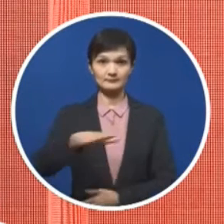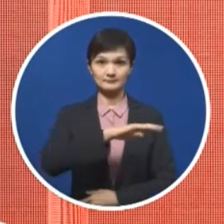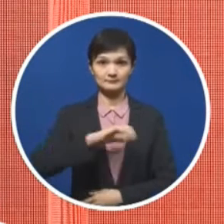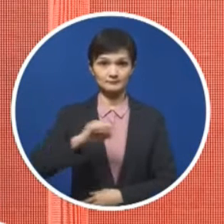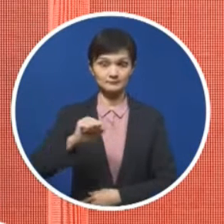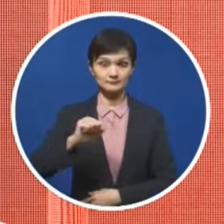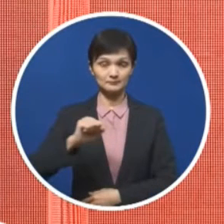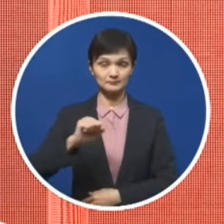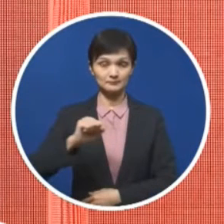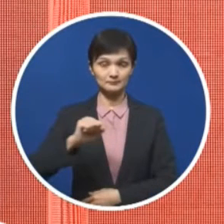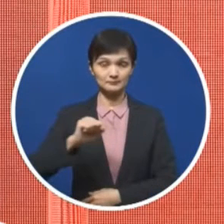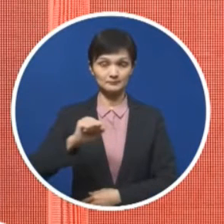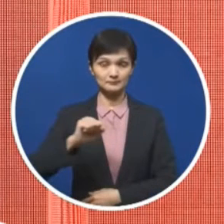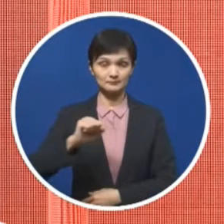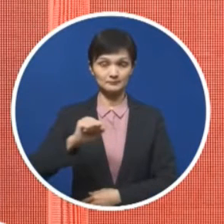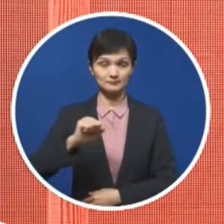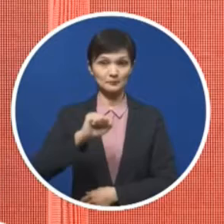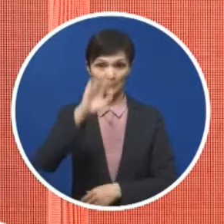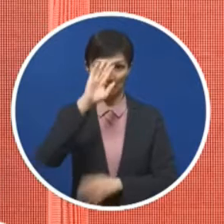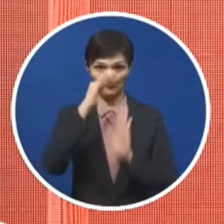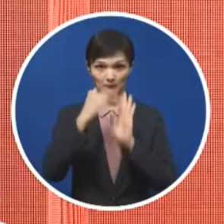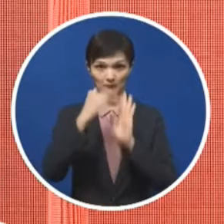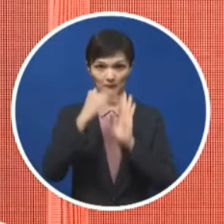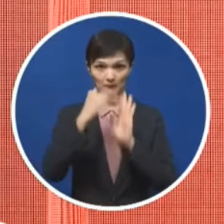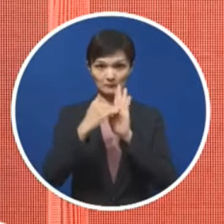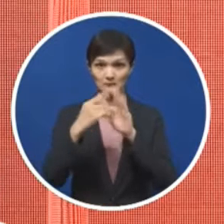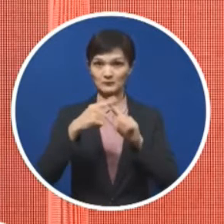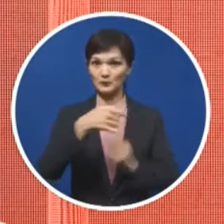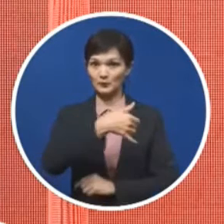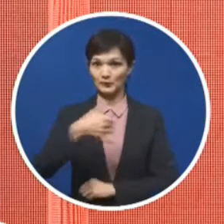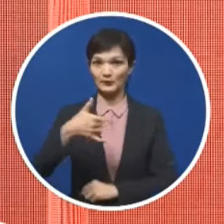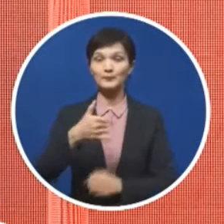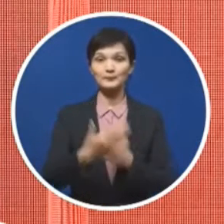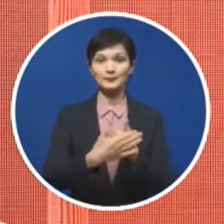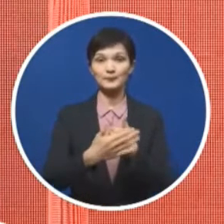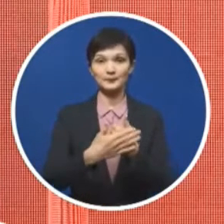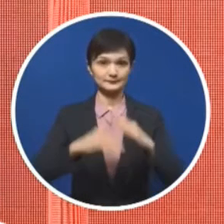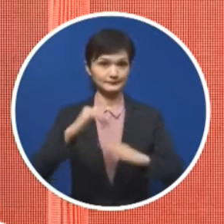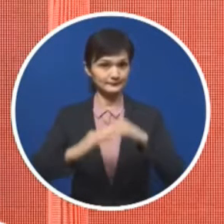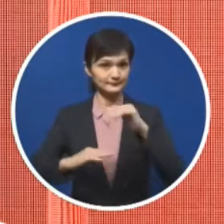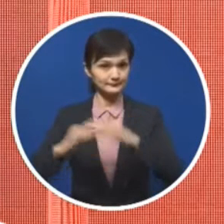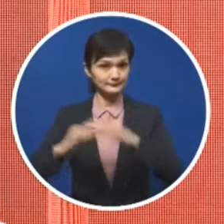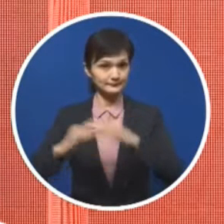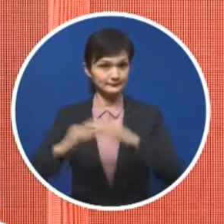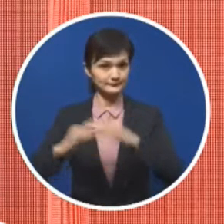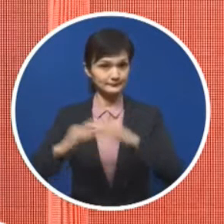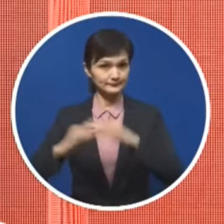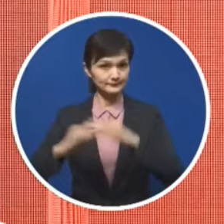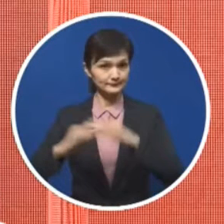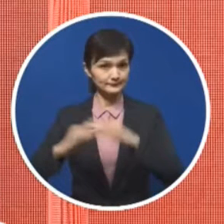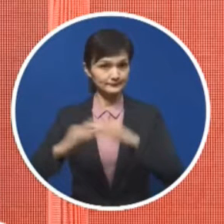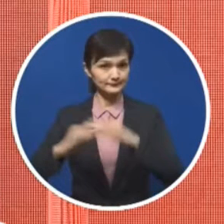防疫人员的帮忙，国人同胞的努力，